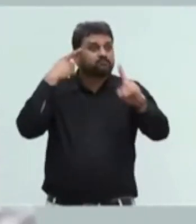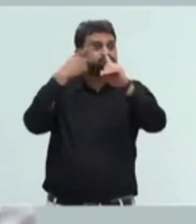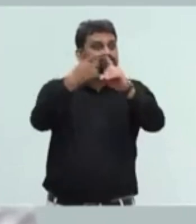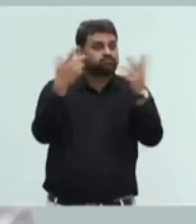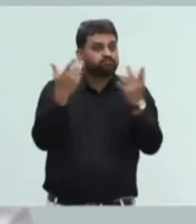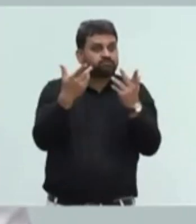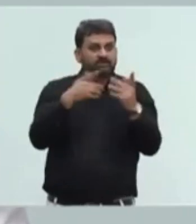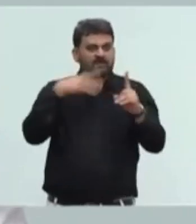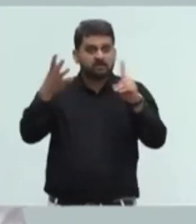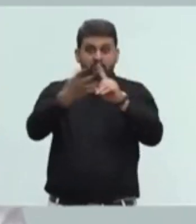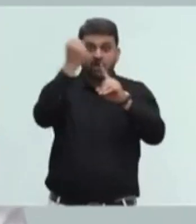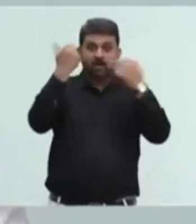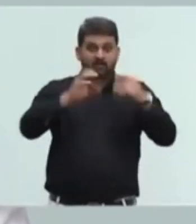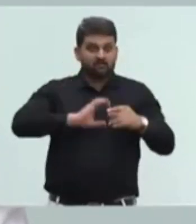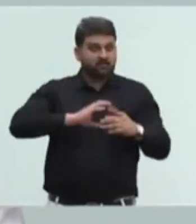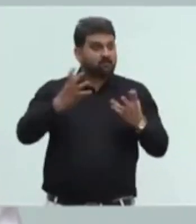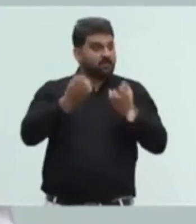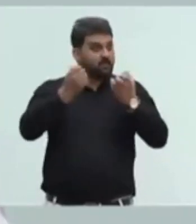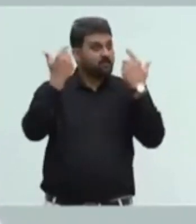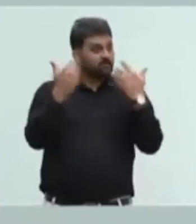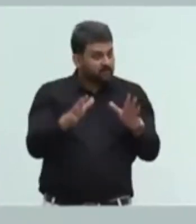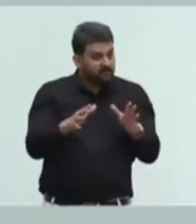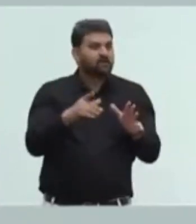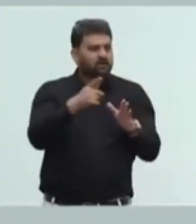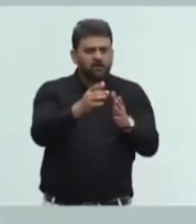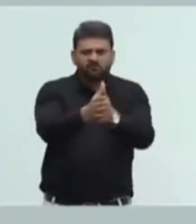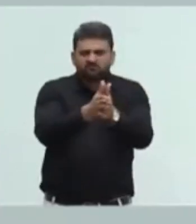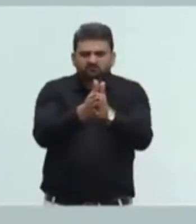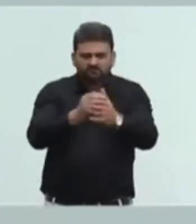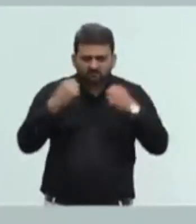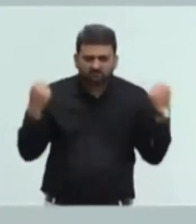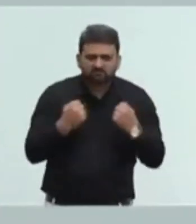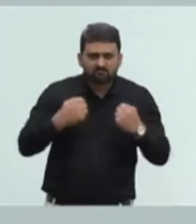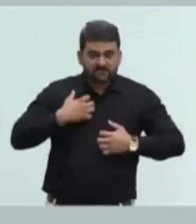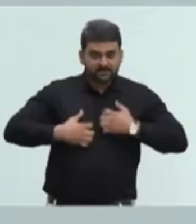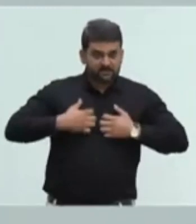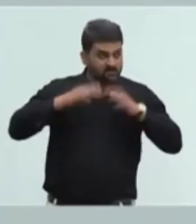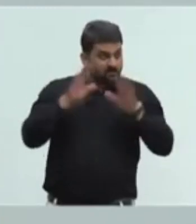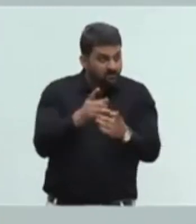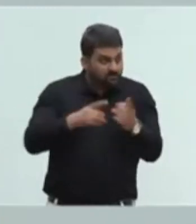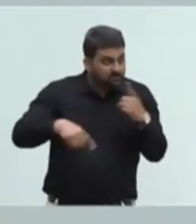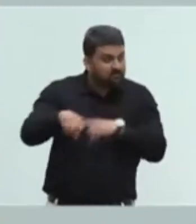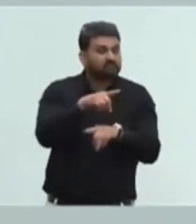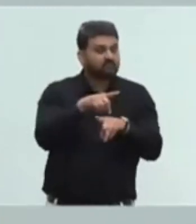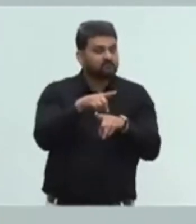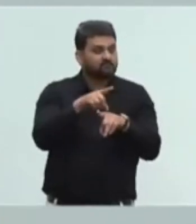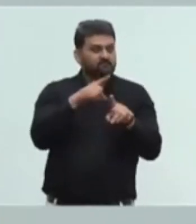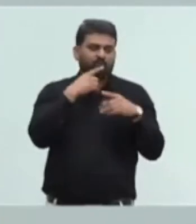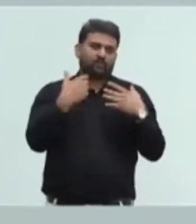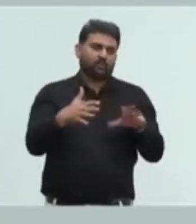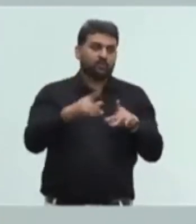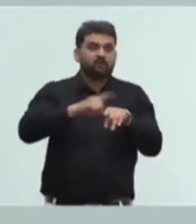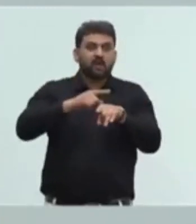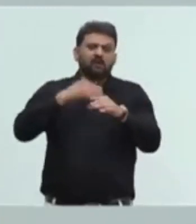आप लोगों ने हासिल किया आपका जज्बा इससे बहुत